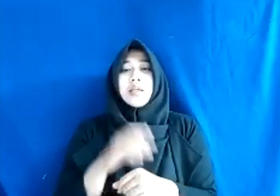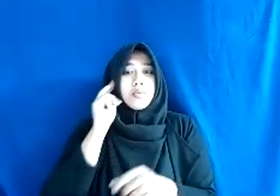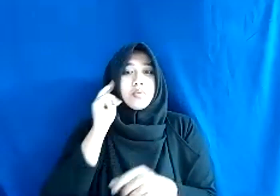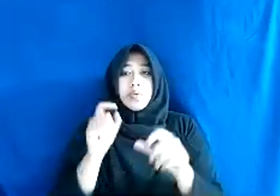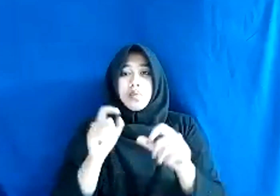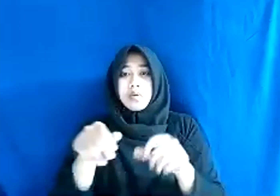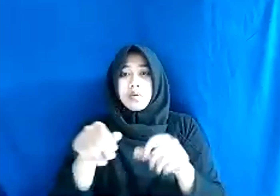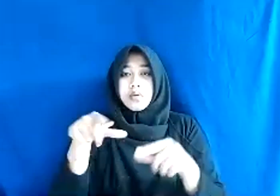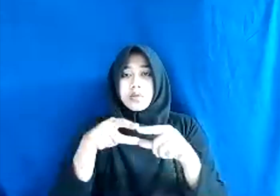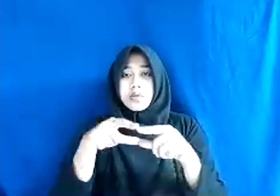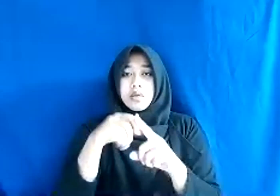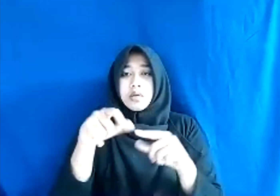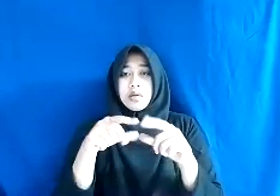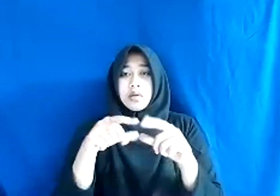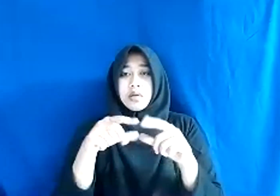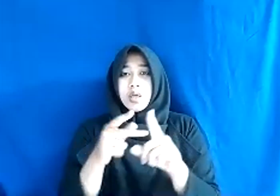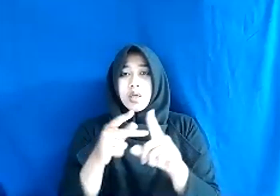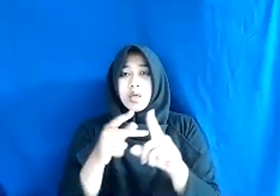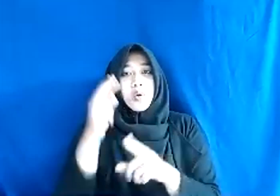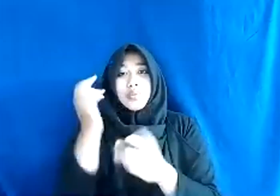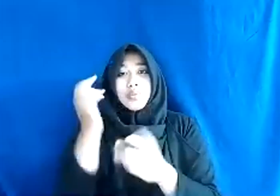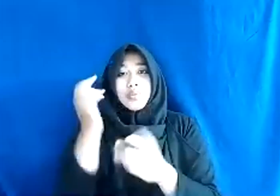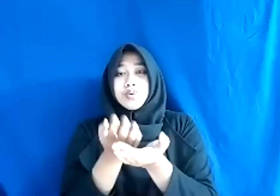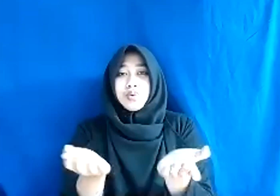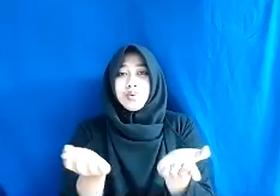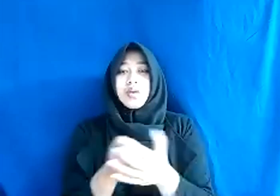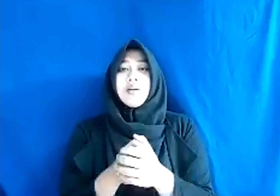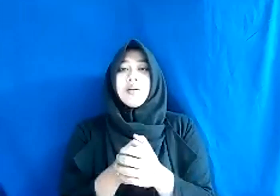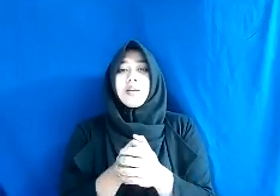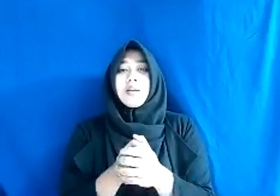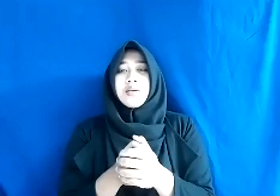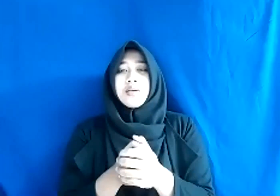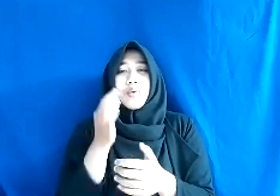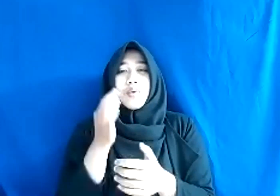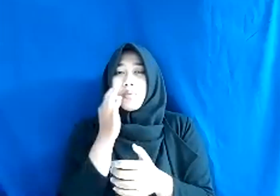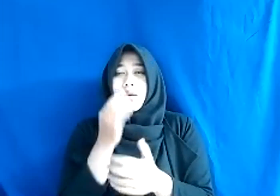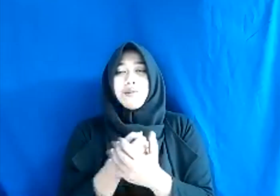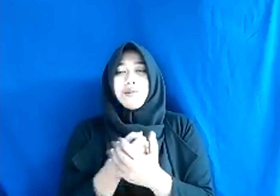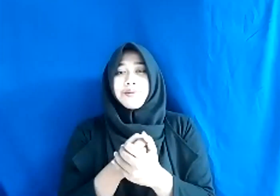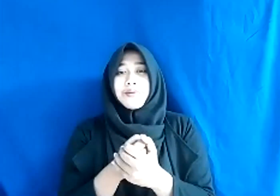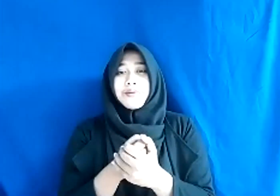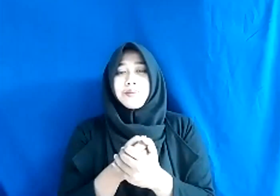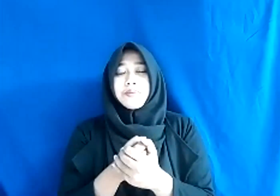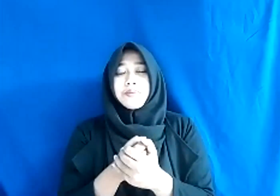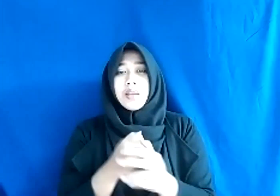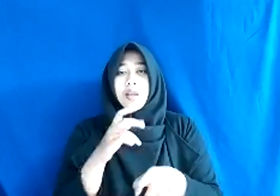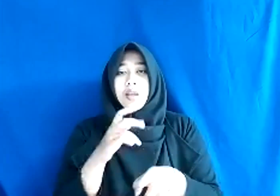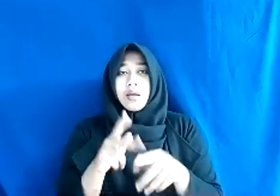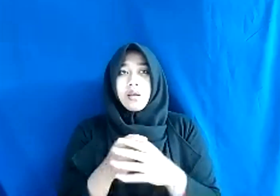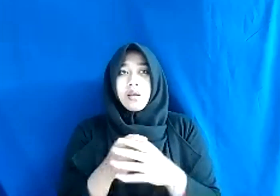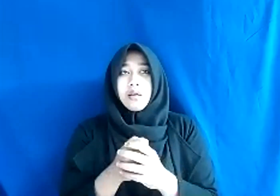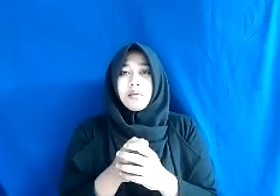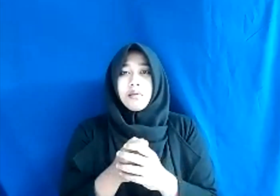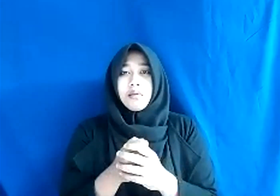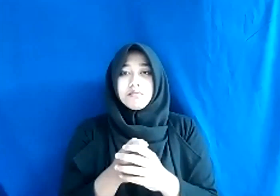untuk semuanya saya mohon maaf dalam menghantarkan webinar ini